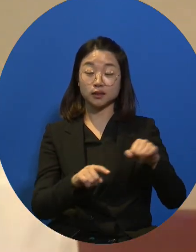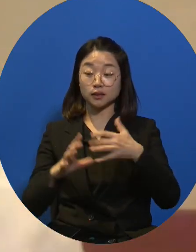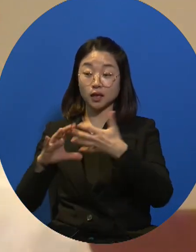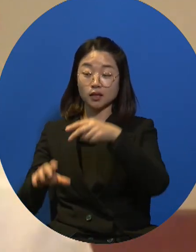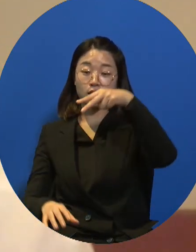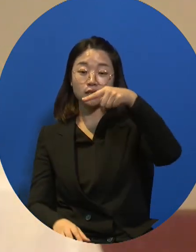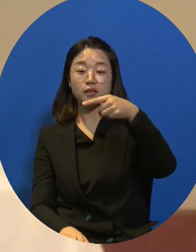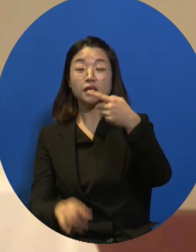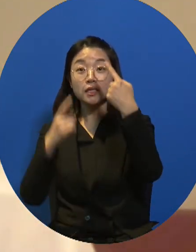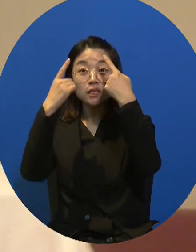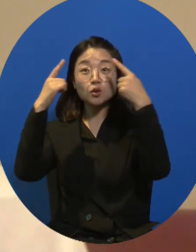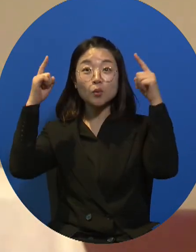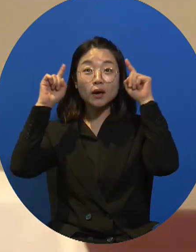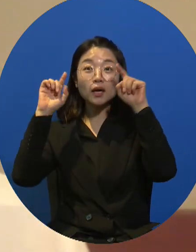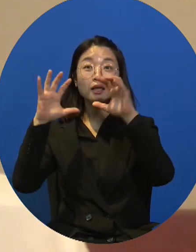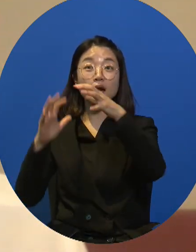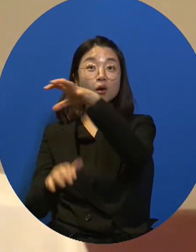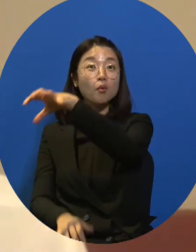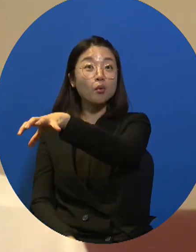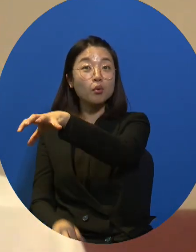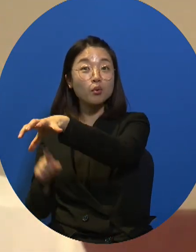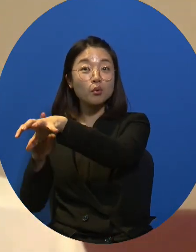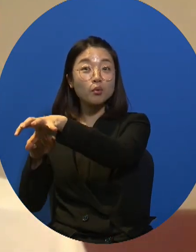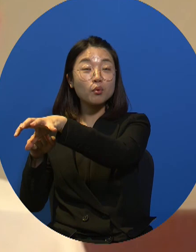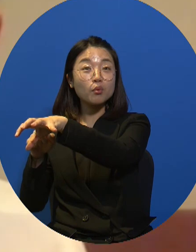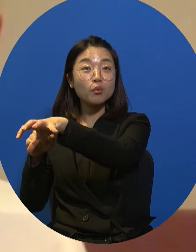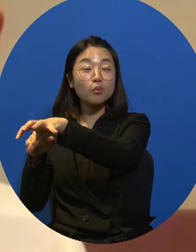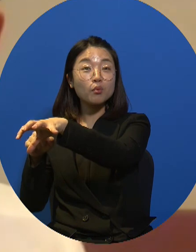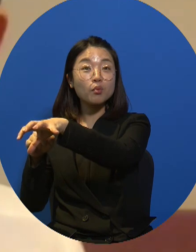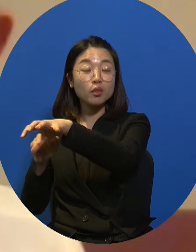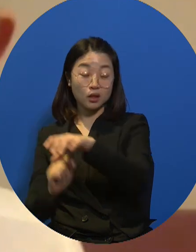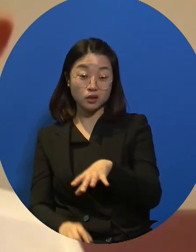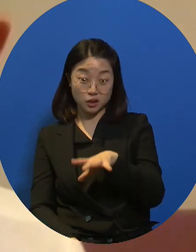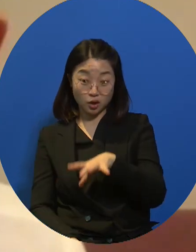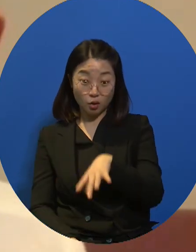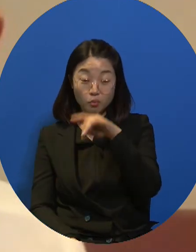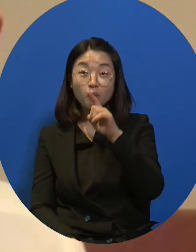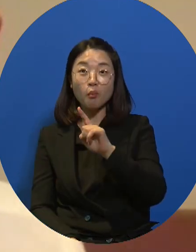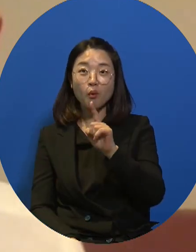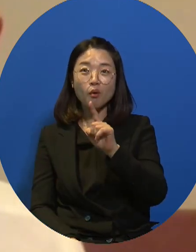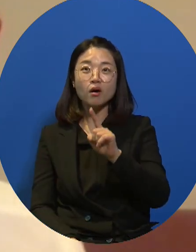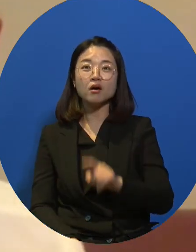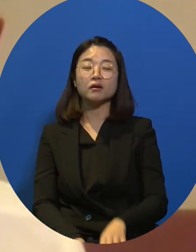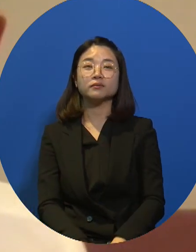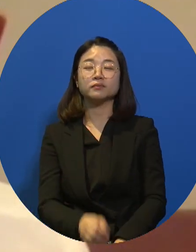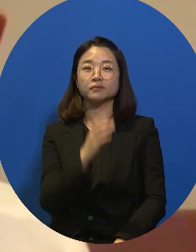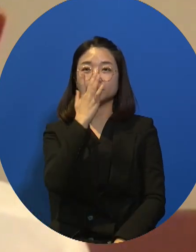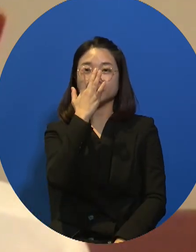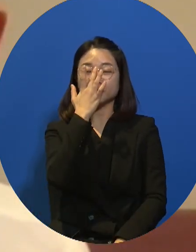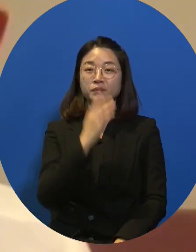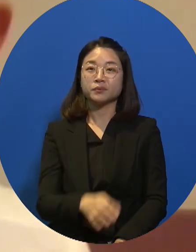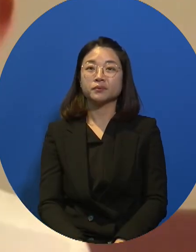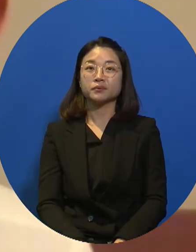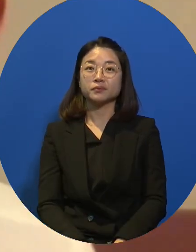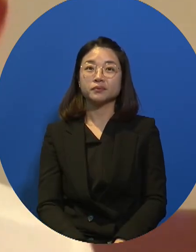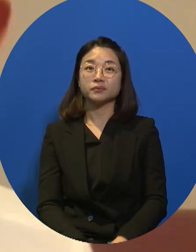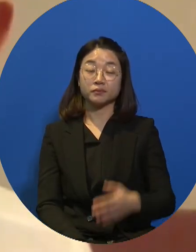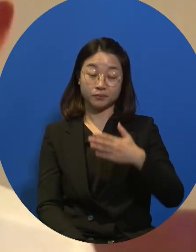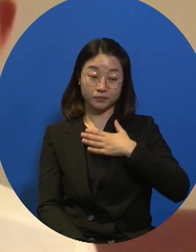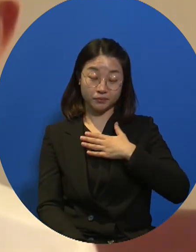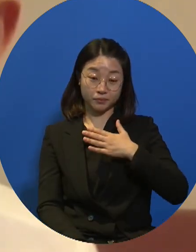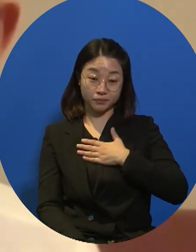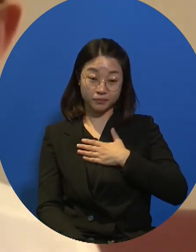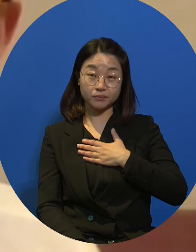관련된 사례로 진행이 되었습니다. 어떻게 보자면 처음으로 저희 고객을,